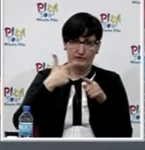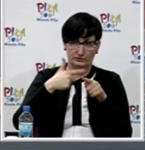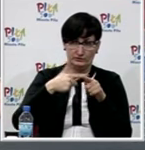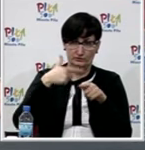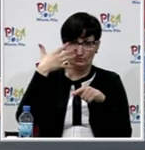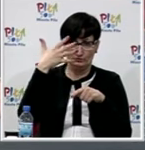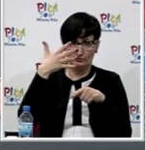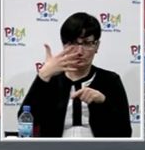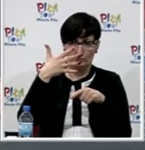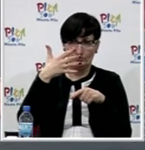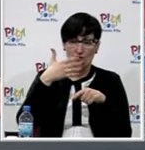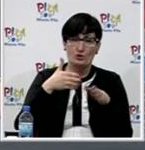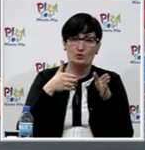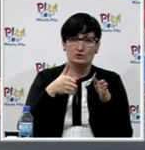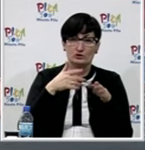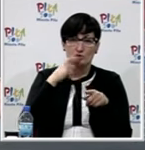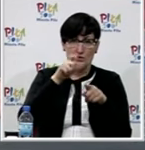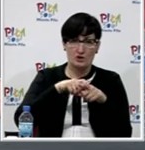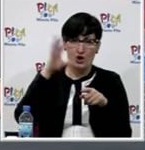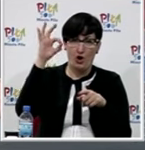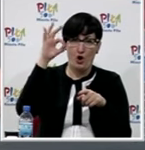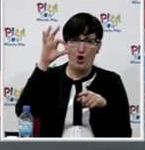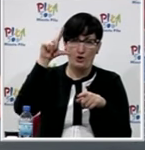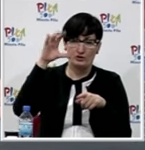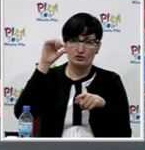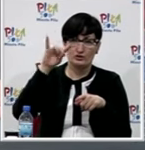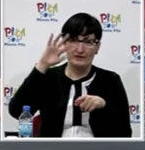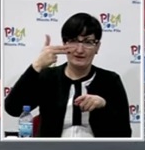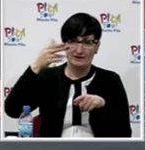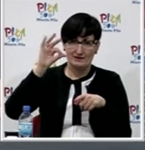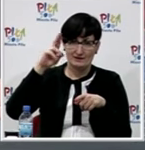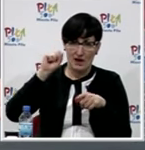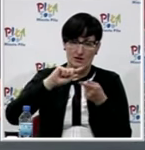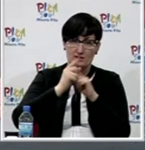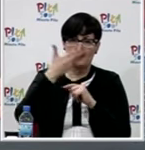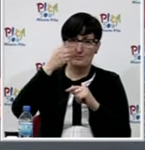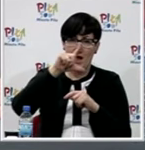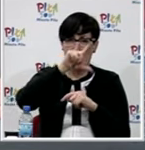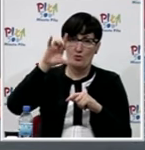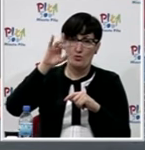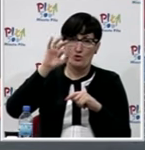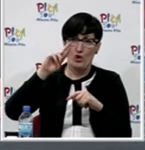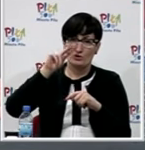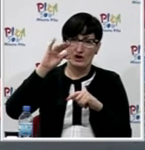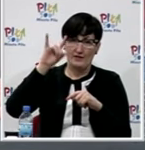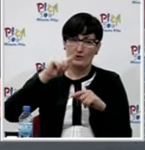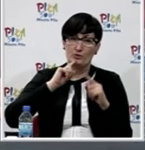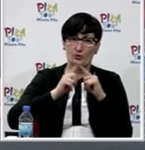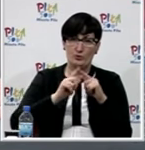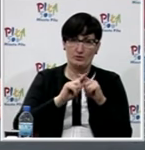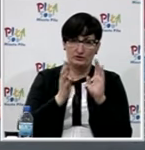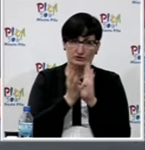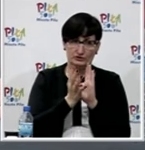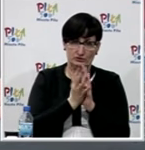miejsce słowa olsztyńska wpisuje się Małgorzaty. W okręgu wyborczym numer 19, obwód